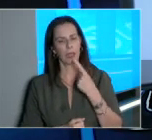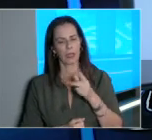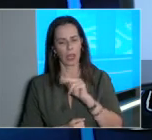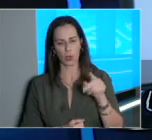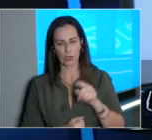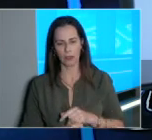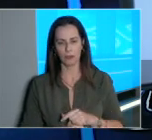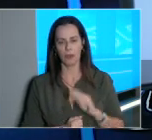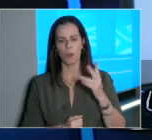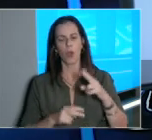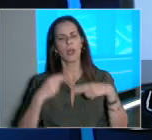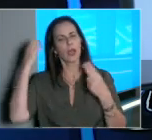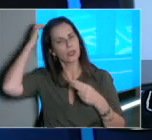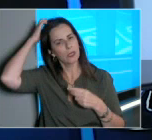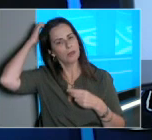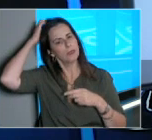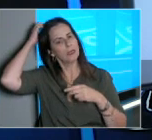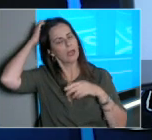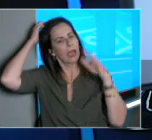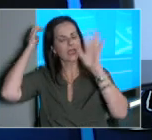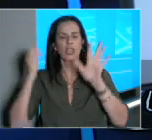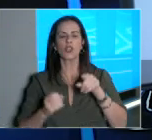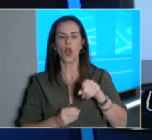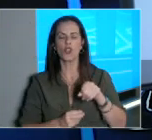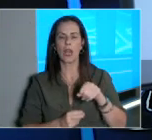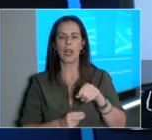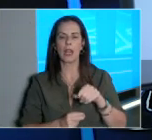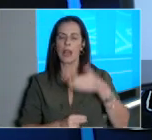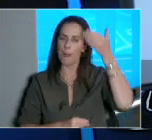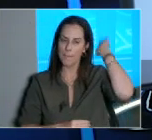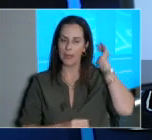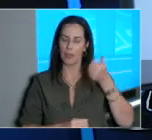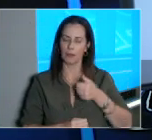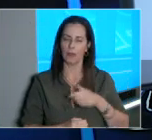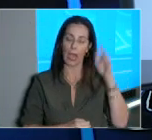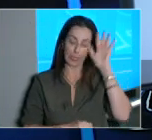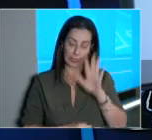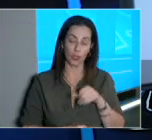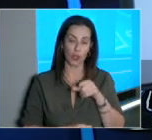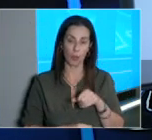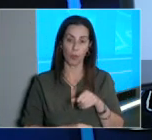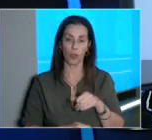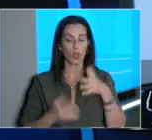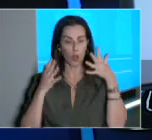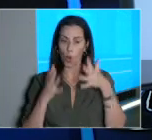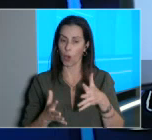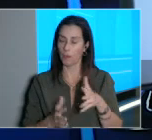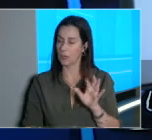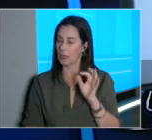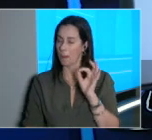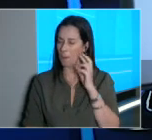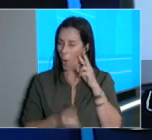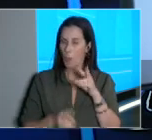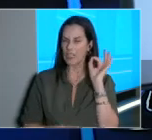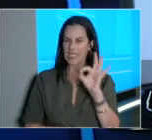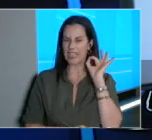הנושא האלה. בואו נחזור באמת לסרטון של יאיר לפיד, אותו סרטון שבו הוא תוקף בצורה צינית,